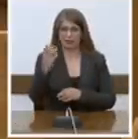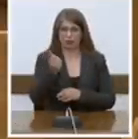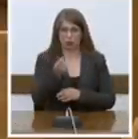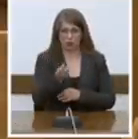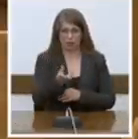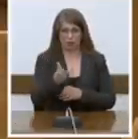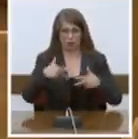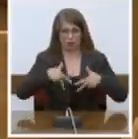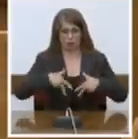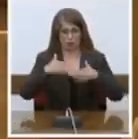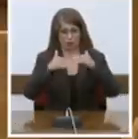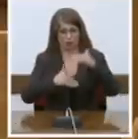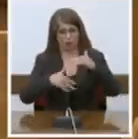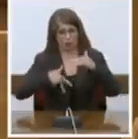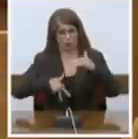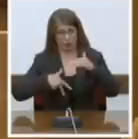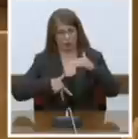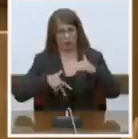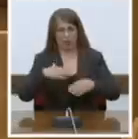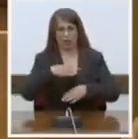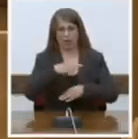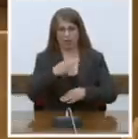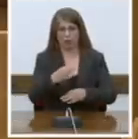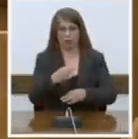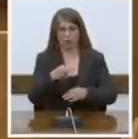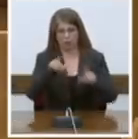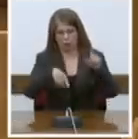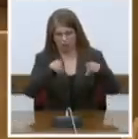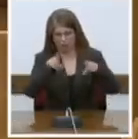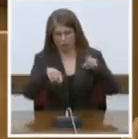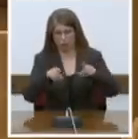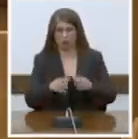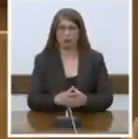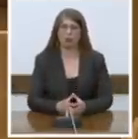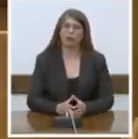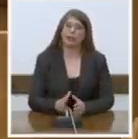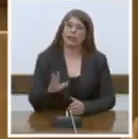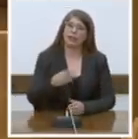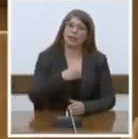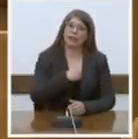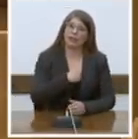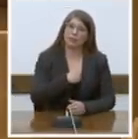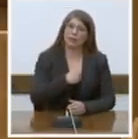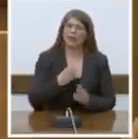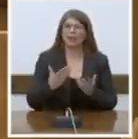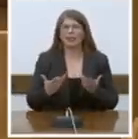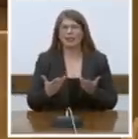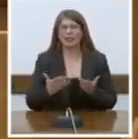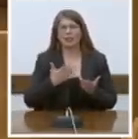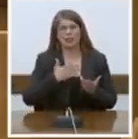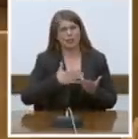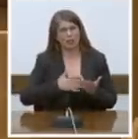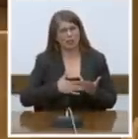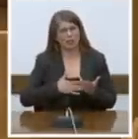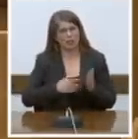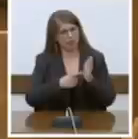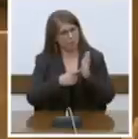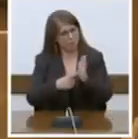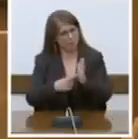υφυπουργοί, εκπροσωπούνται από ορισμένους. Είναι κρίμα γιατί ήθελα και ενώπιον